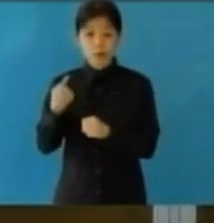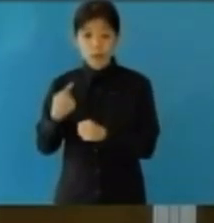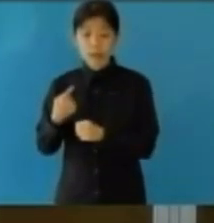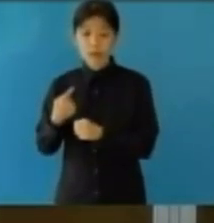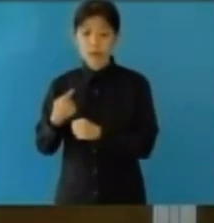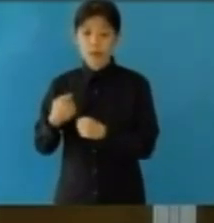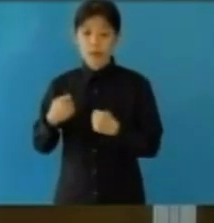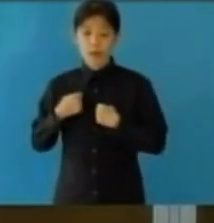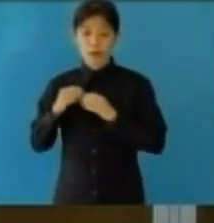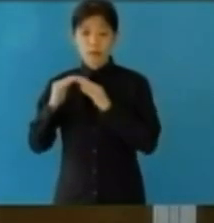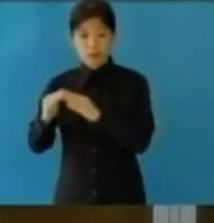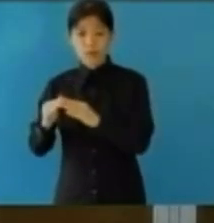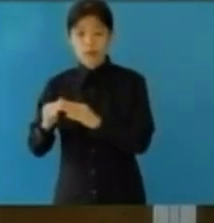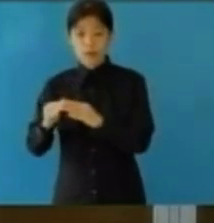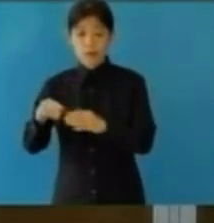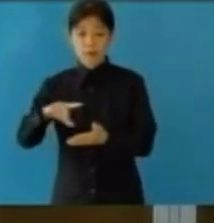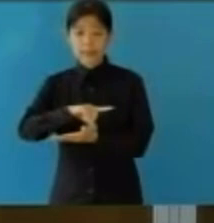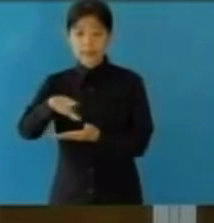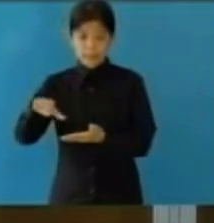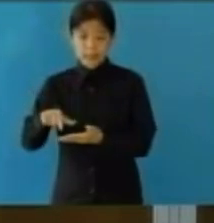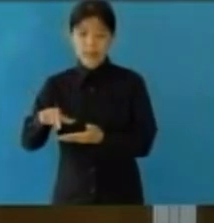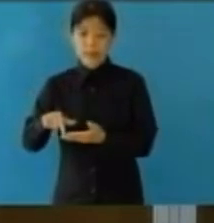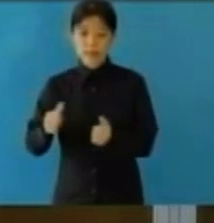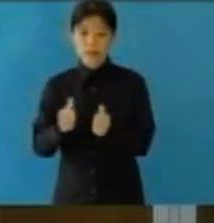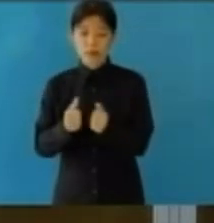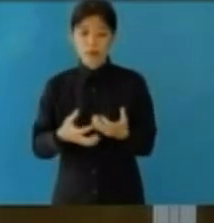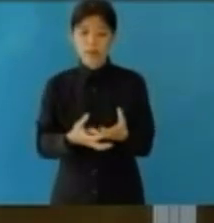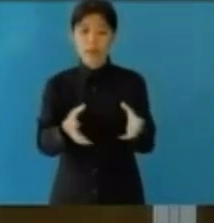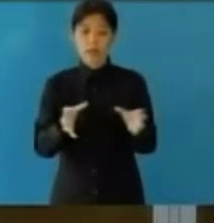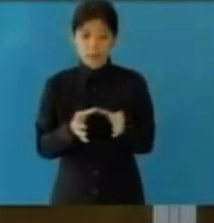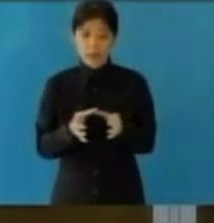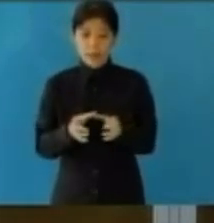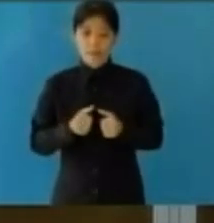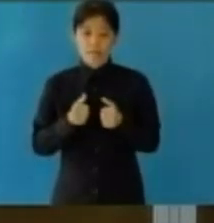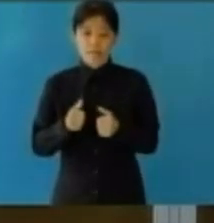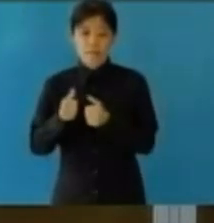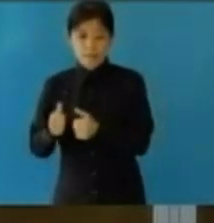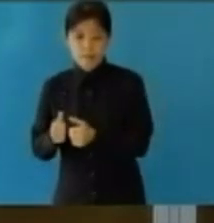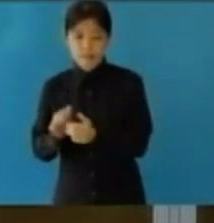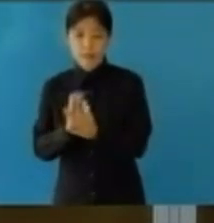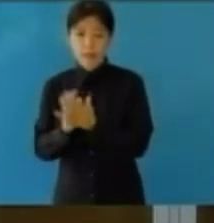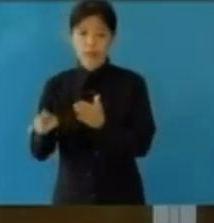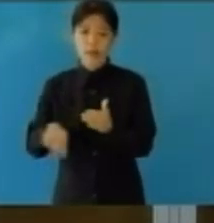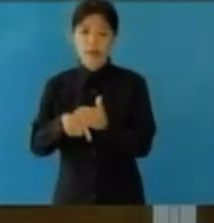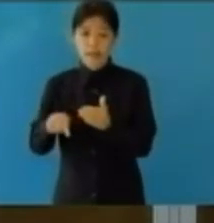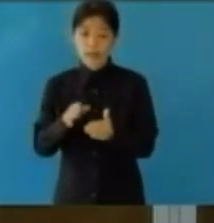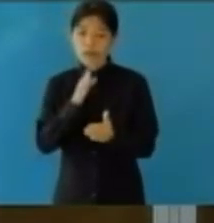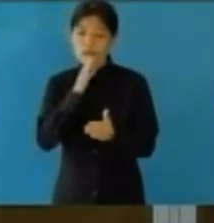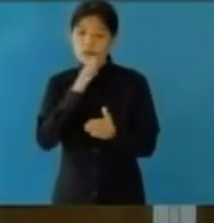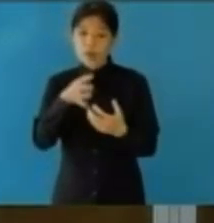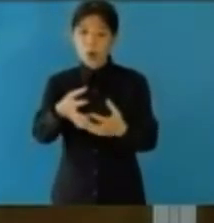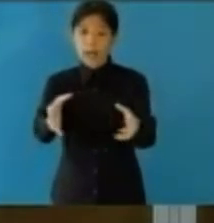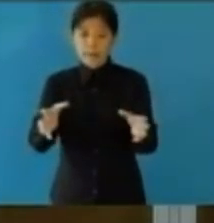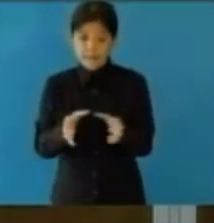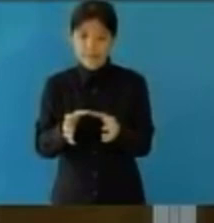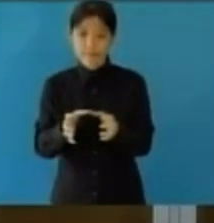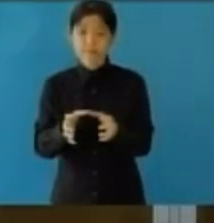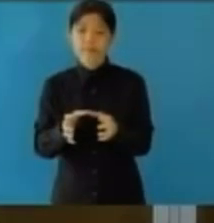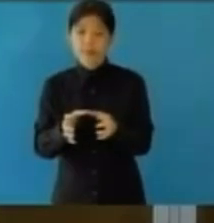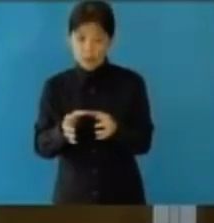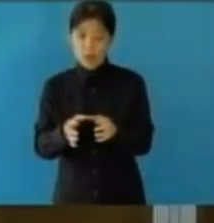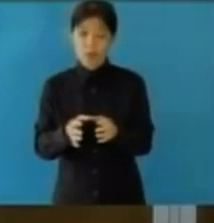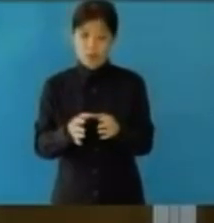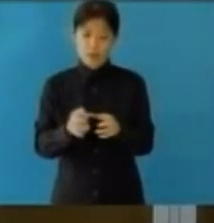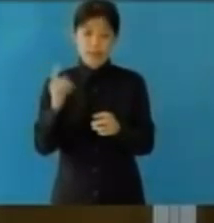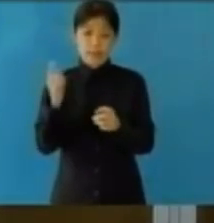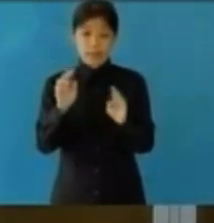誘致の取り組みにつきましては、各競技団体本部の訪問や県外での事業団等を対象といたしました誘致セミナーの開催、